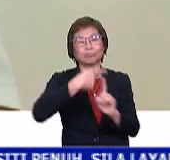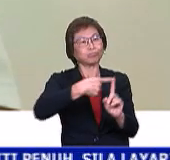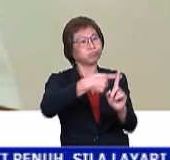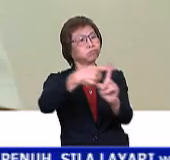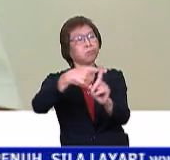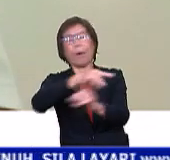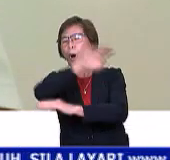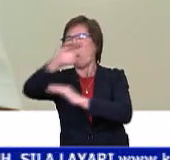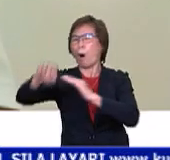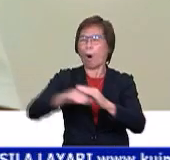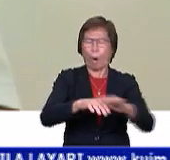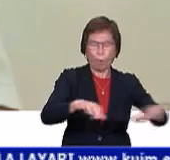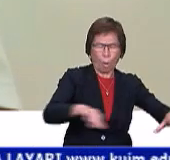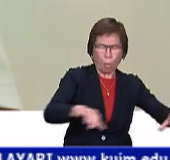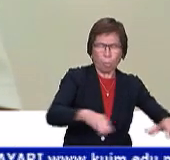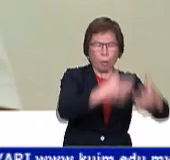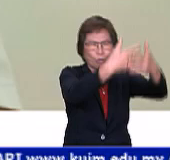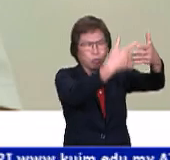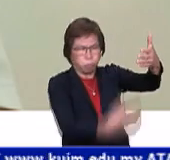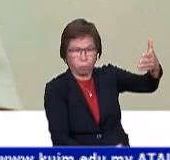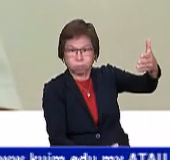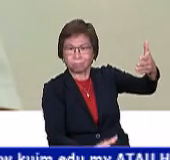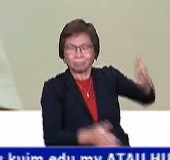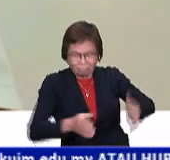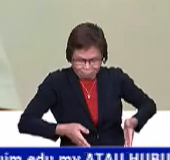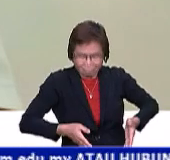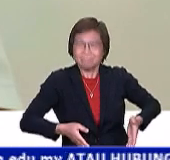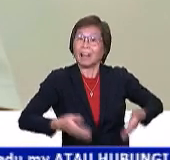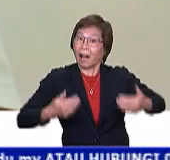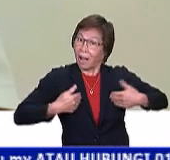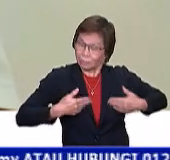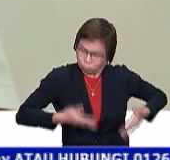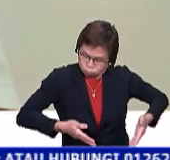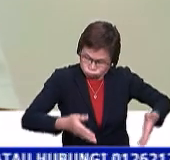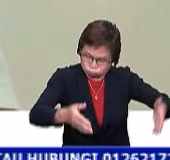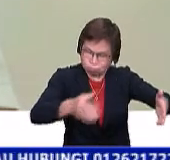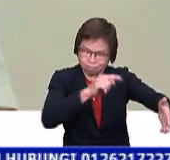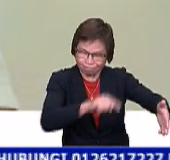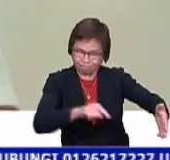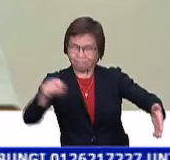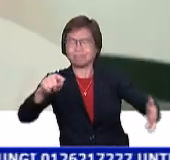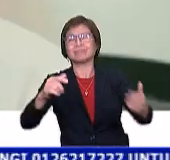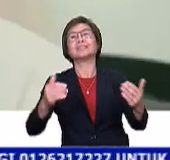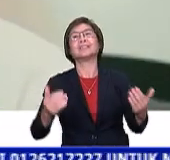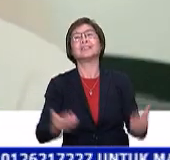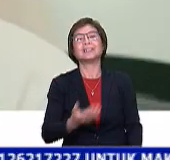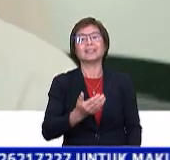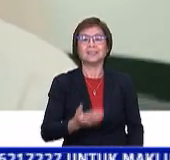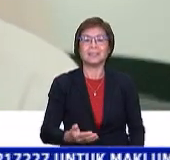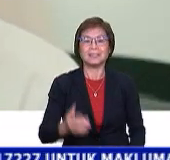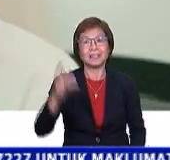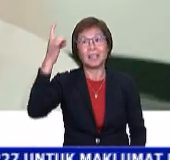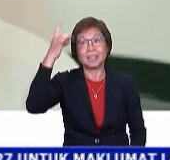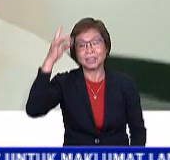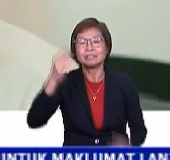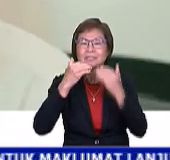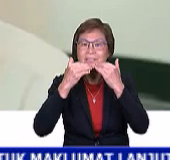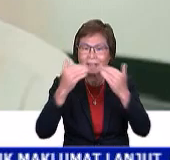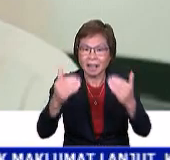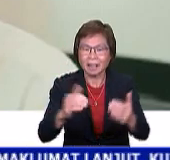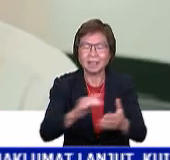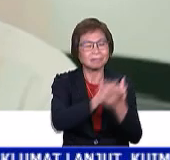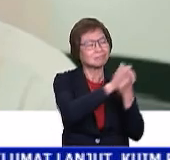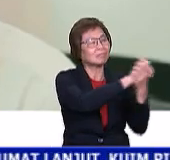yang dirancang berada di landasan yang tepat, insya-Allah. Terima kasih dan tahniah